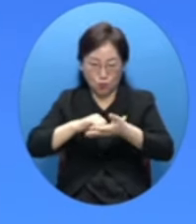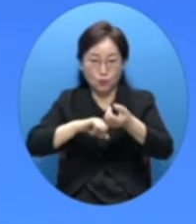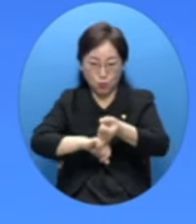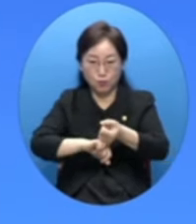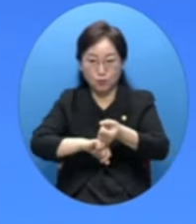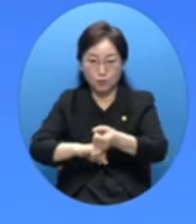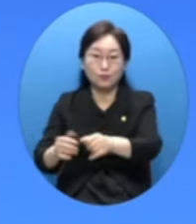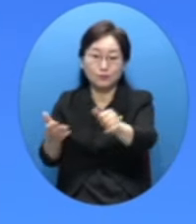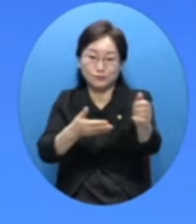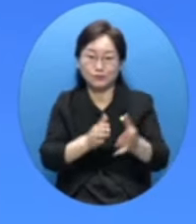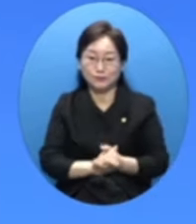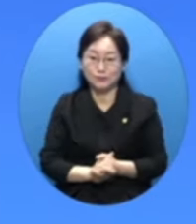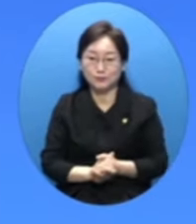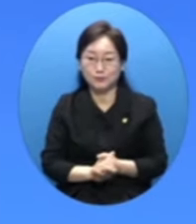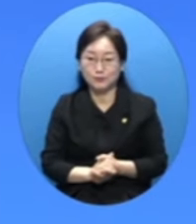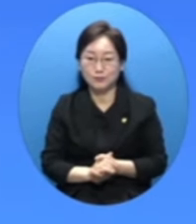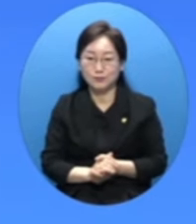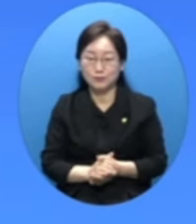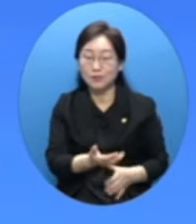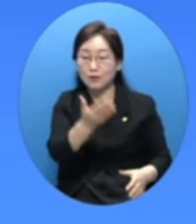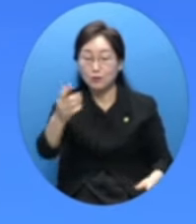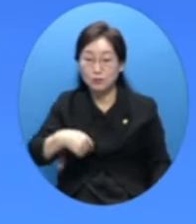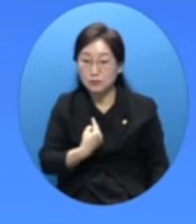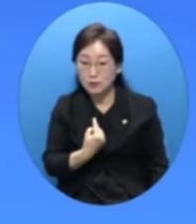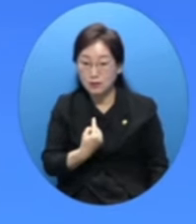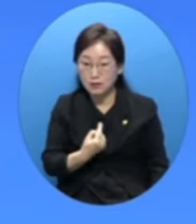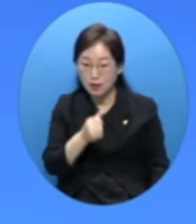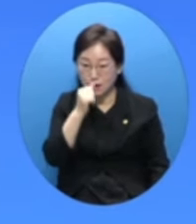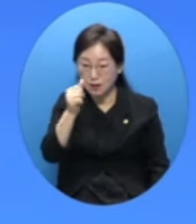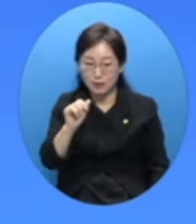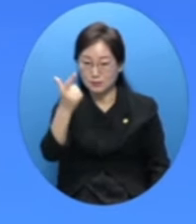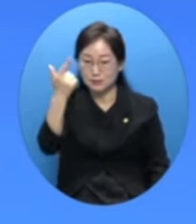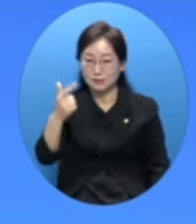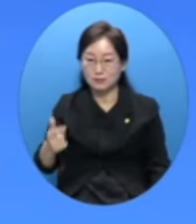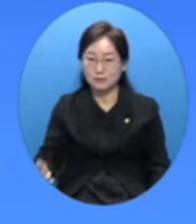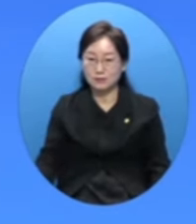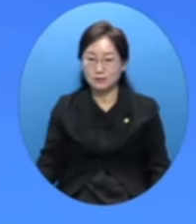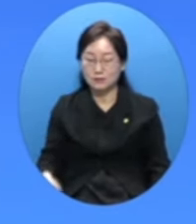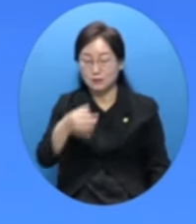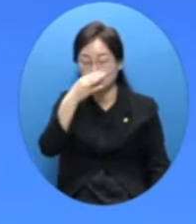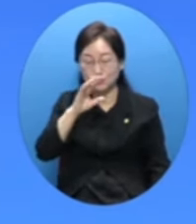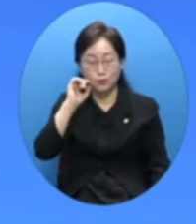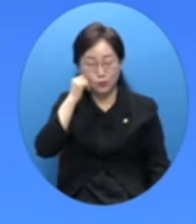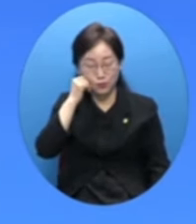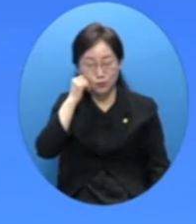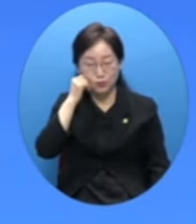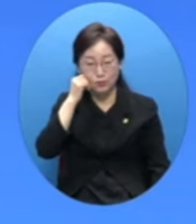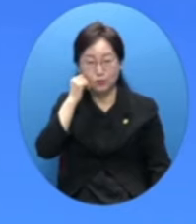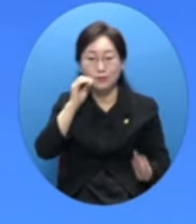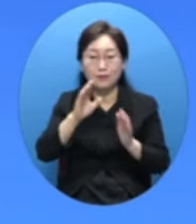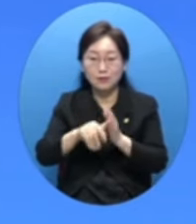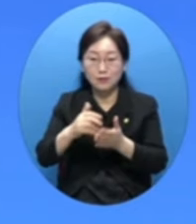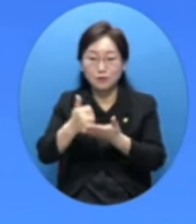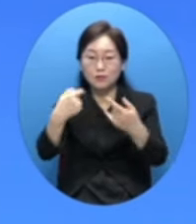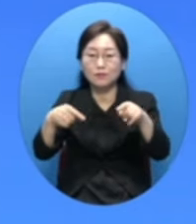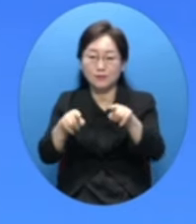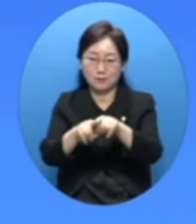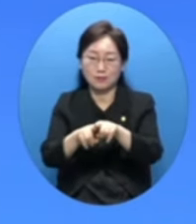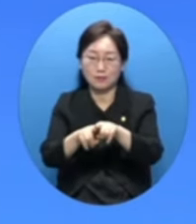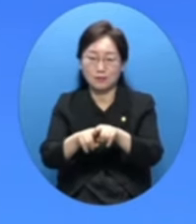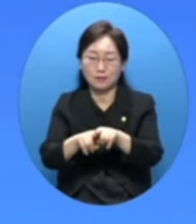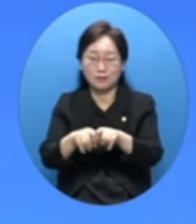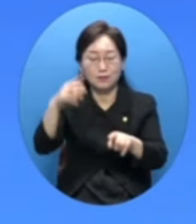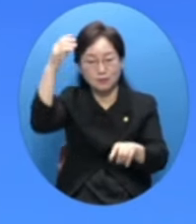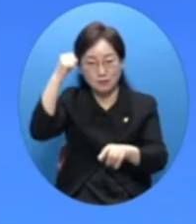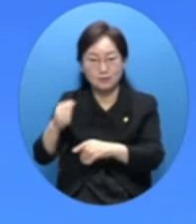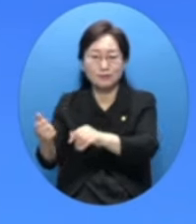것입니다. 여러분 절대 여러분 혼자가 아닙니다. 가장 힘들고 어려운 시간에 우리 주님이 함께 하신다는 사실을 잊지 않게